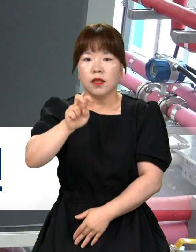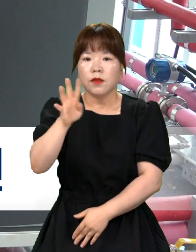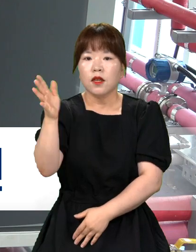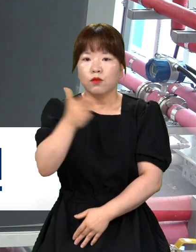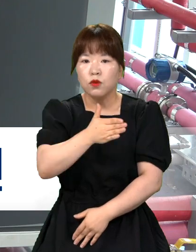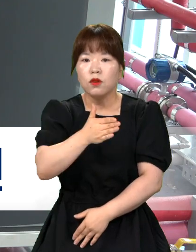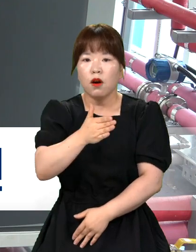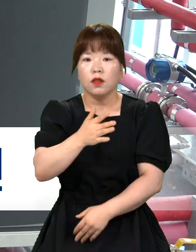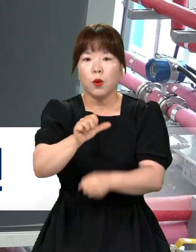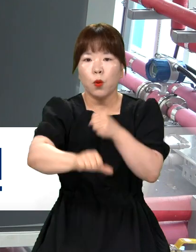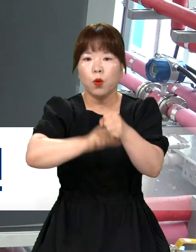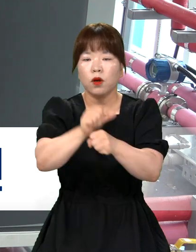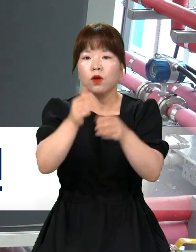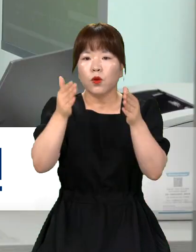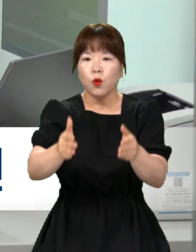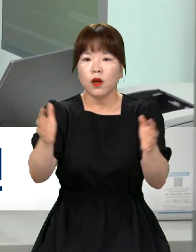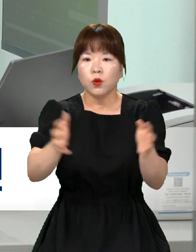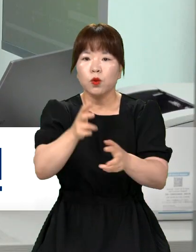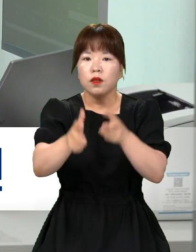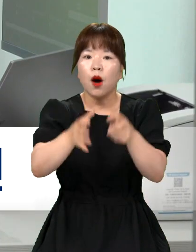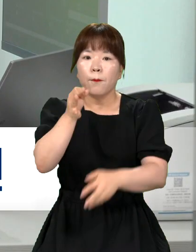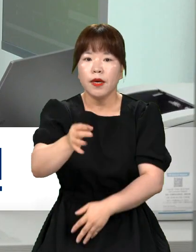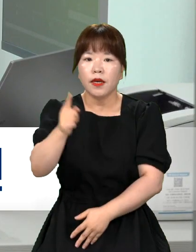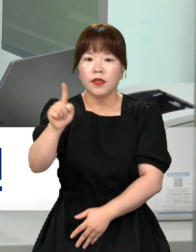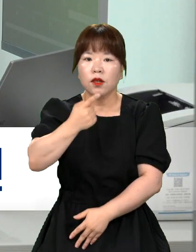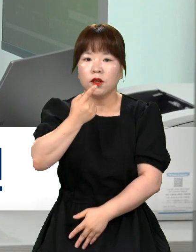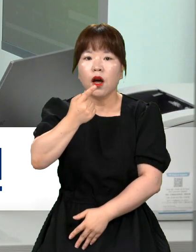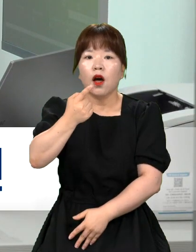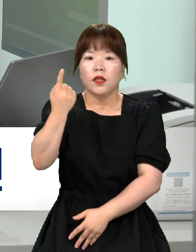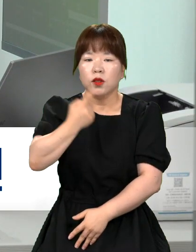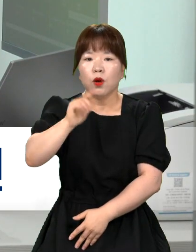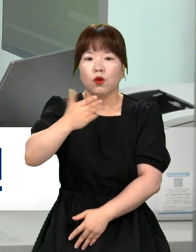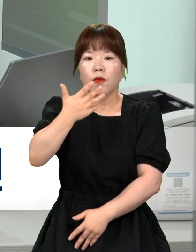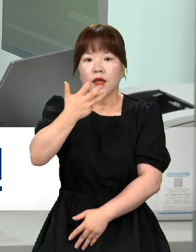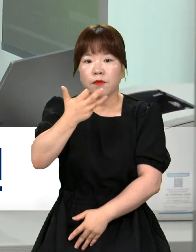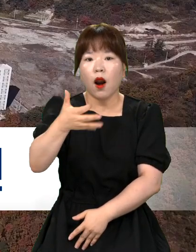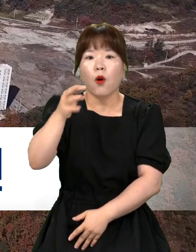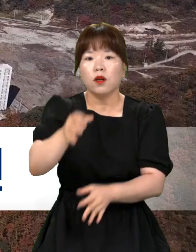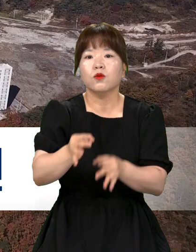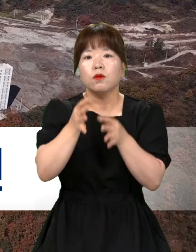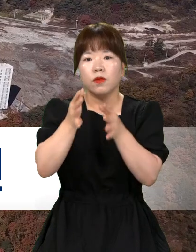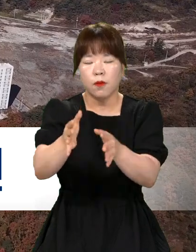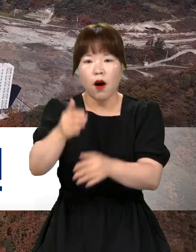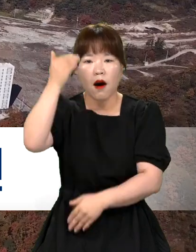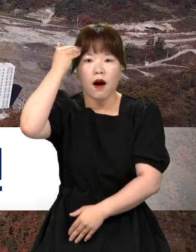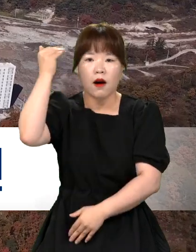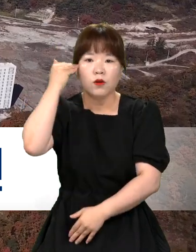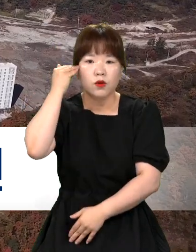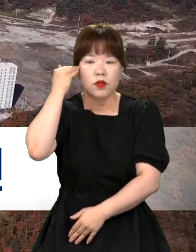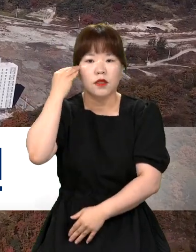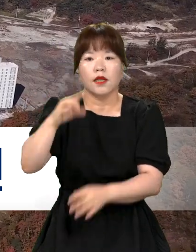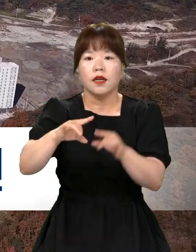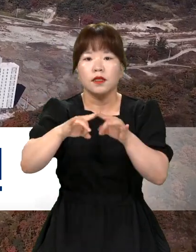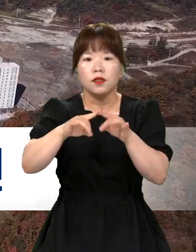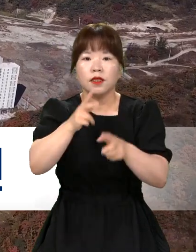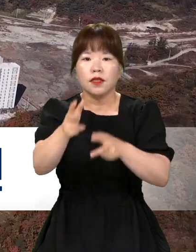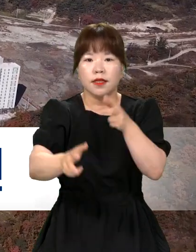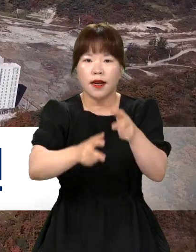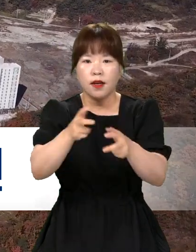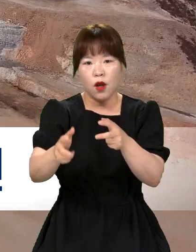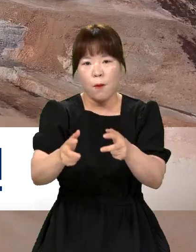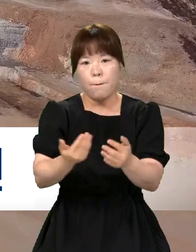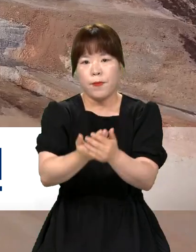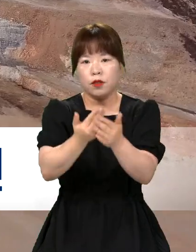2024년부터 5년 동안 총 사업비 1918억원이 투입되며 국내 연료전지 산업 생태계